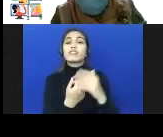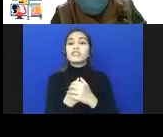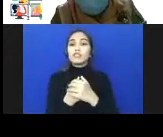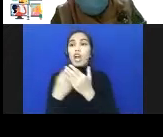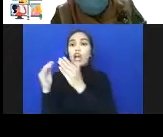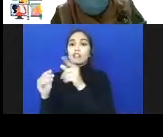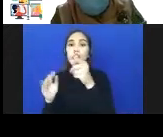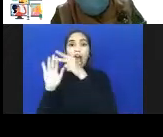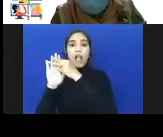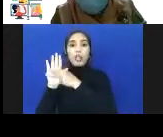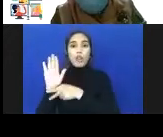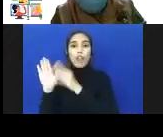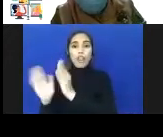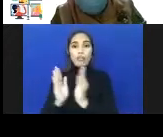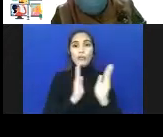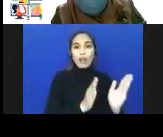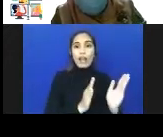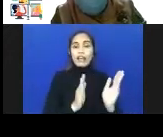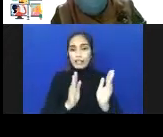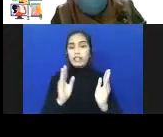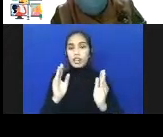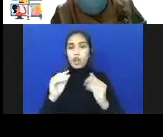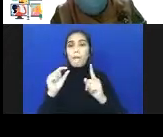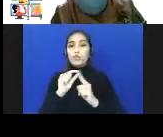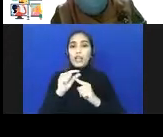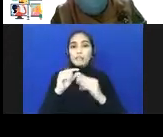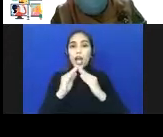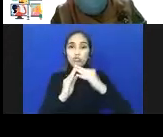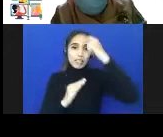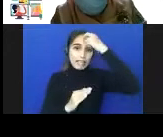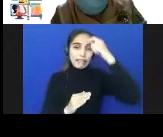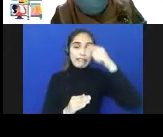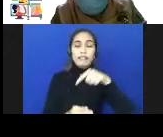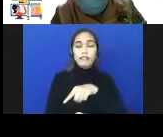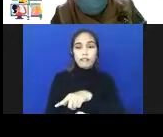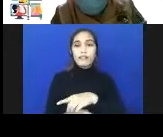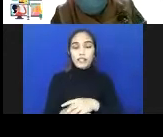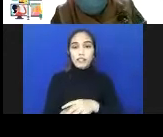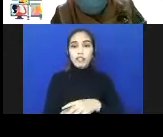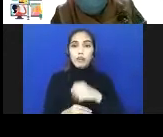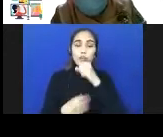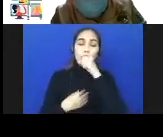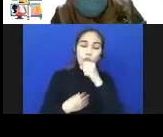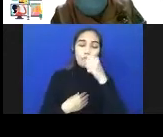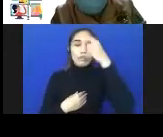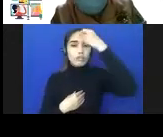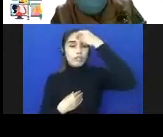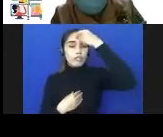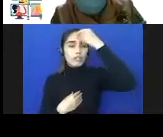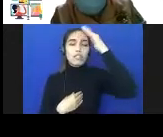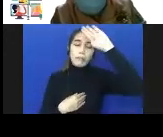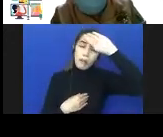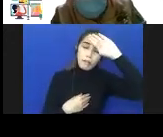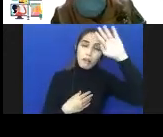dipisahkan klinis, dilihat dari klinisnya. Jadi apakah ada yang mengalami gejala batuk, demam, pilek dengan yang tanpa gejala, itu